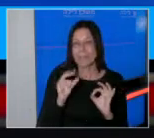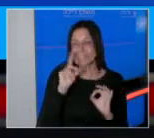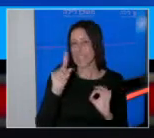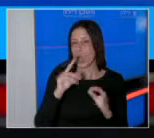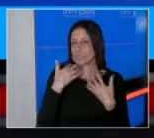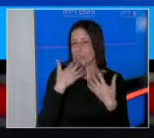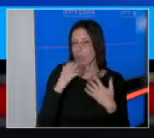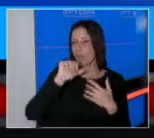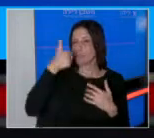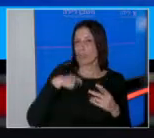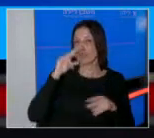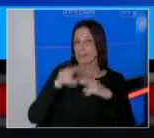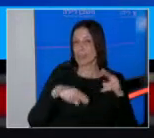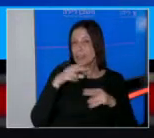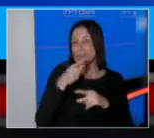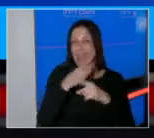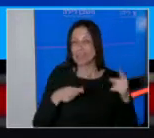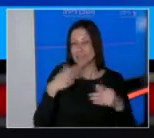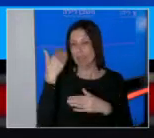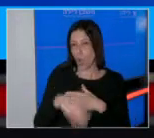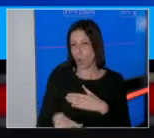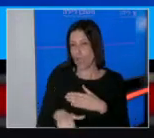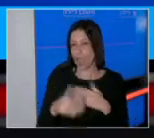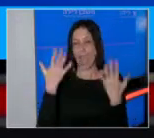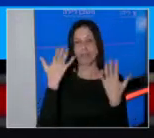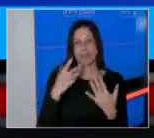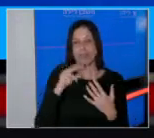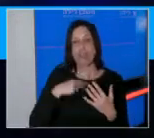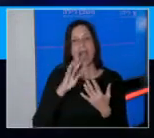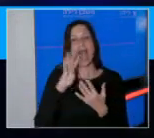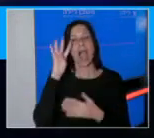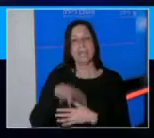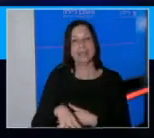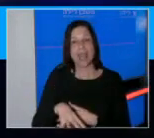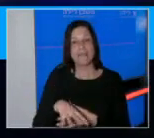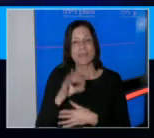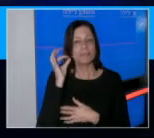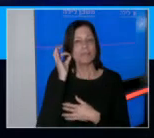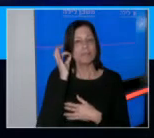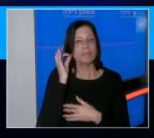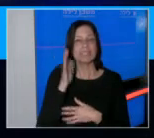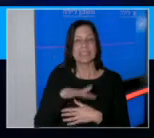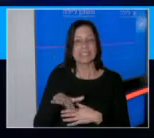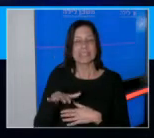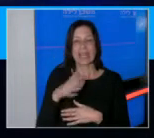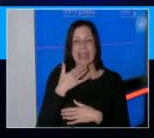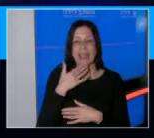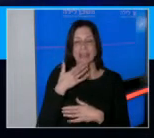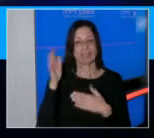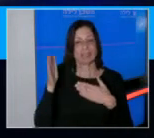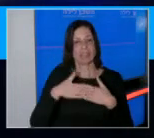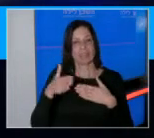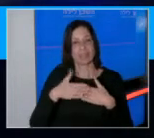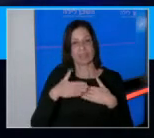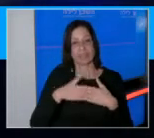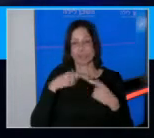הסיפור הראשון שאנחנו טיפלנו בחצי שנה האחרונה. המספר שיש לי הערכה הוא כ-4,000 קטינות בישראל נישאות מדי שנה,